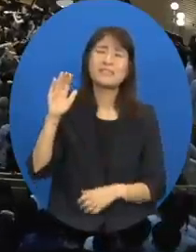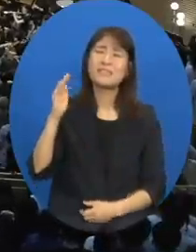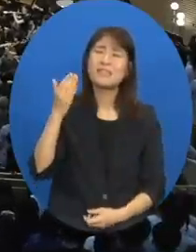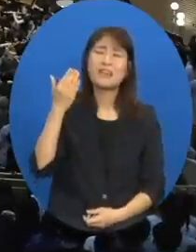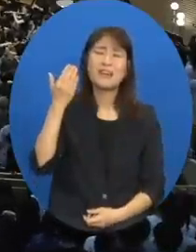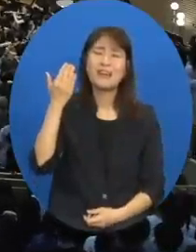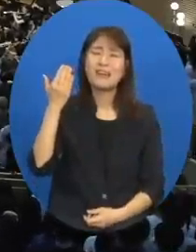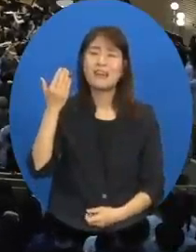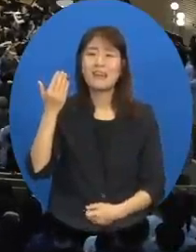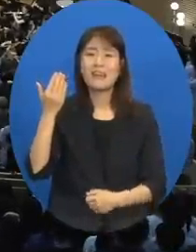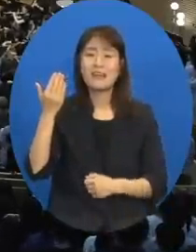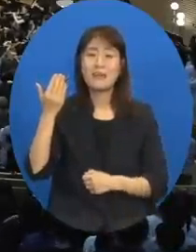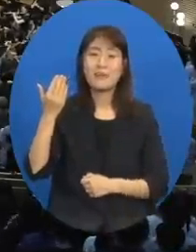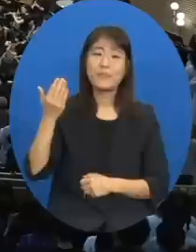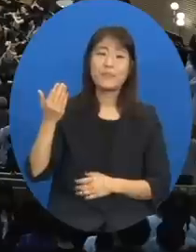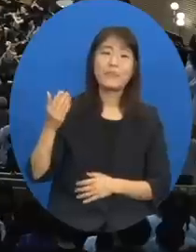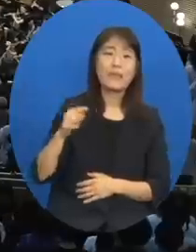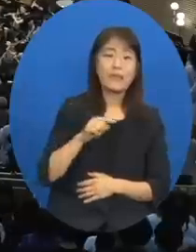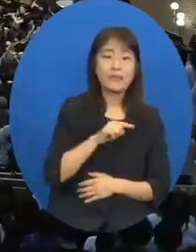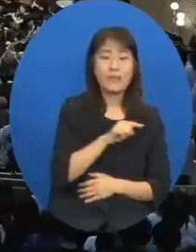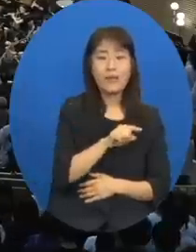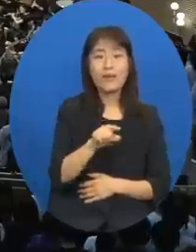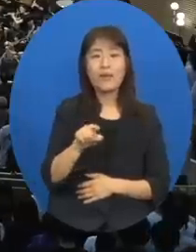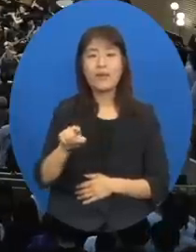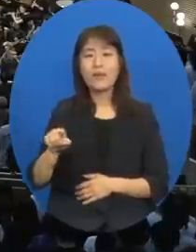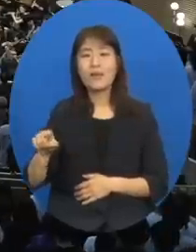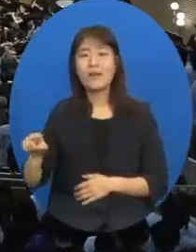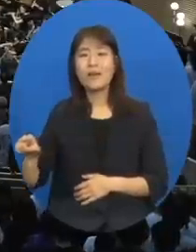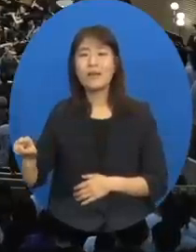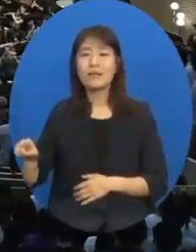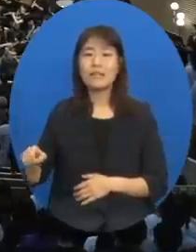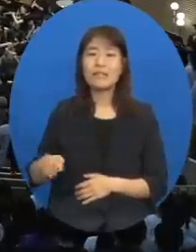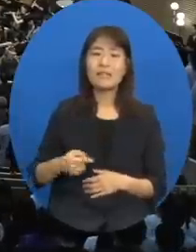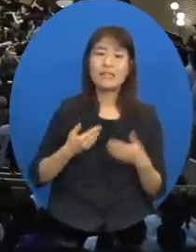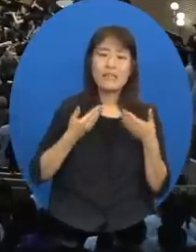도움이신 너희는 가만히 있어